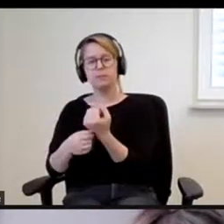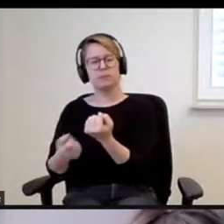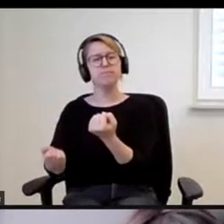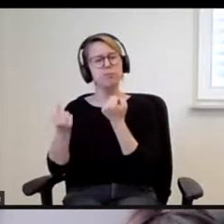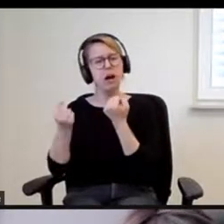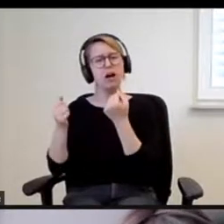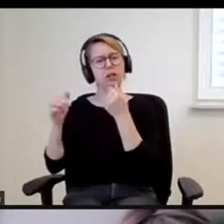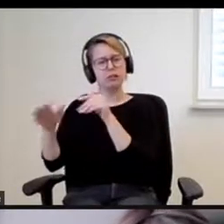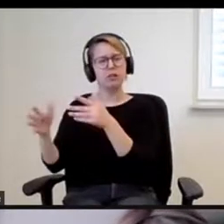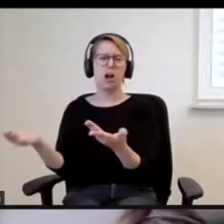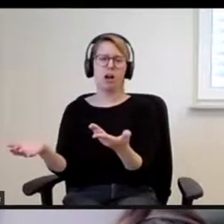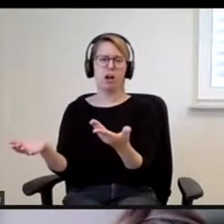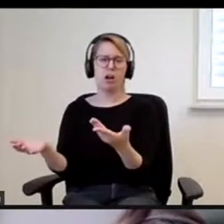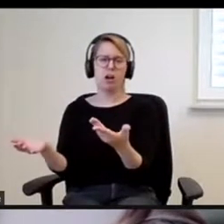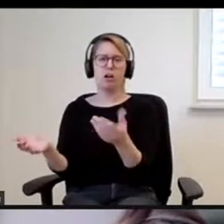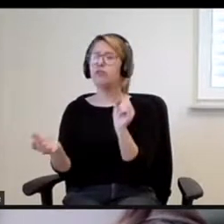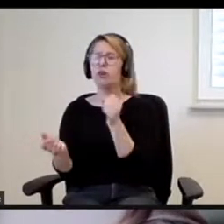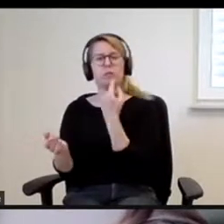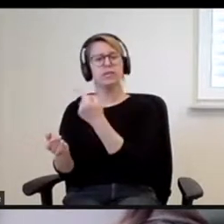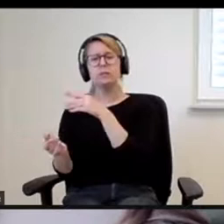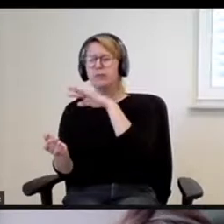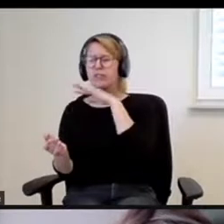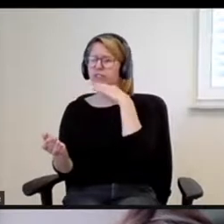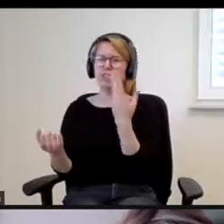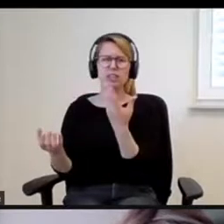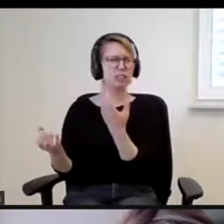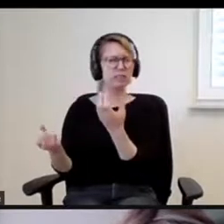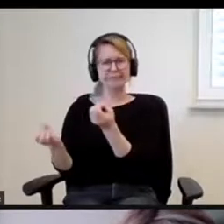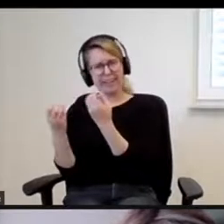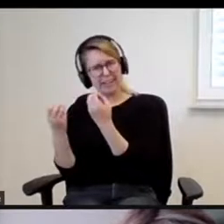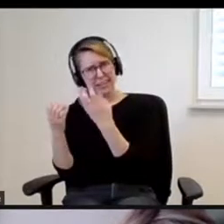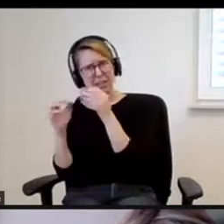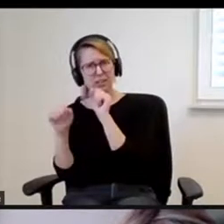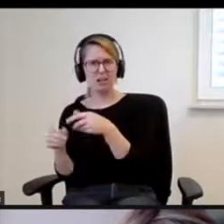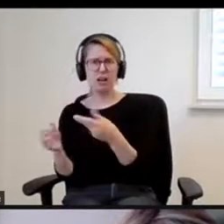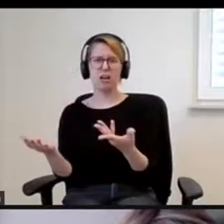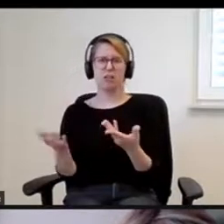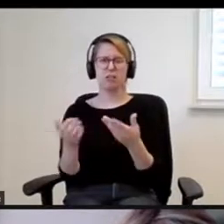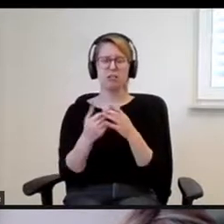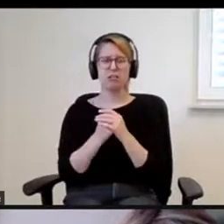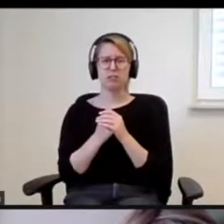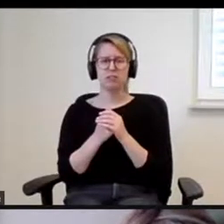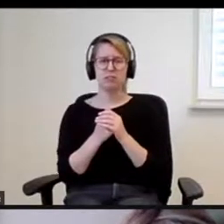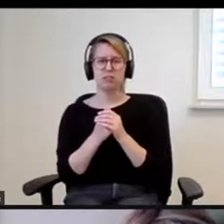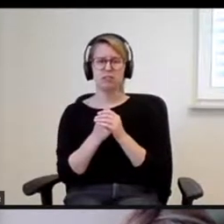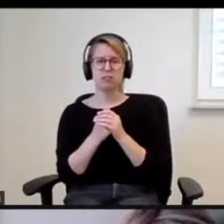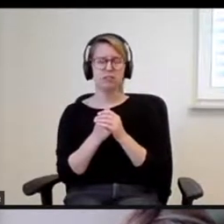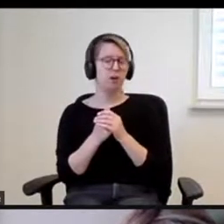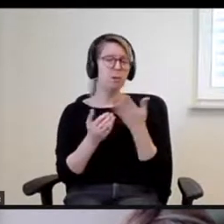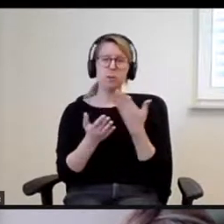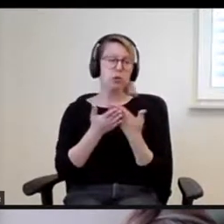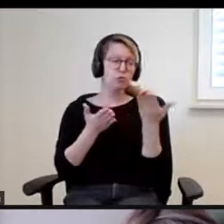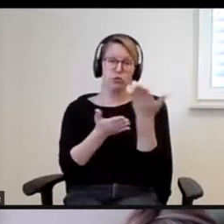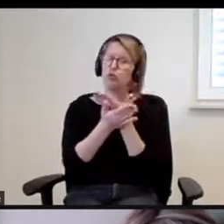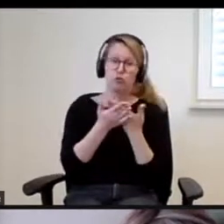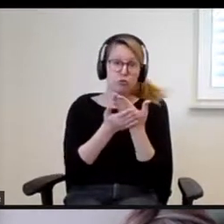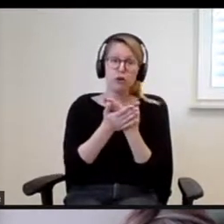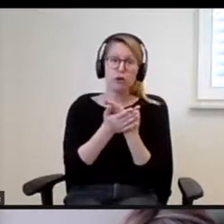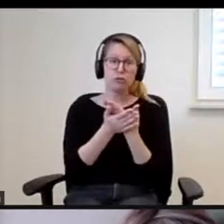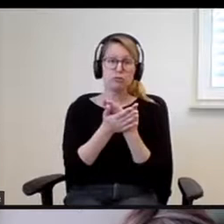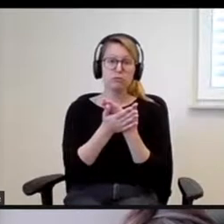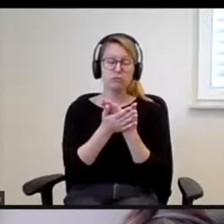dire. Donc les domaines, on les a déjà cités, donc ça commence par l'école, parce qu'effectivement au niveau des